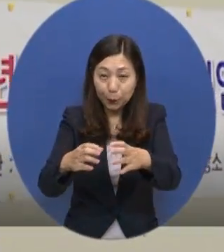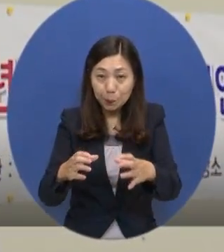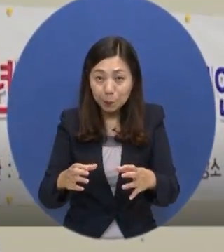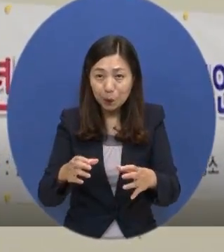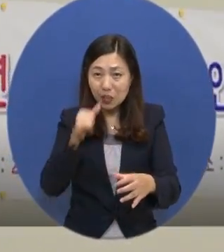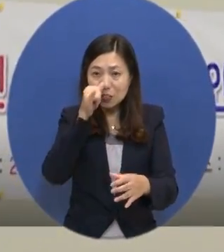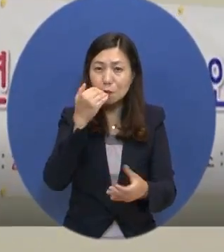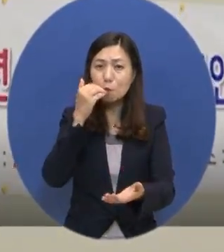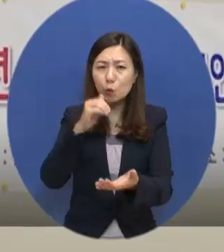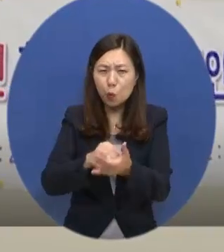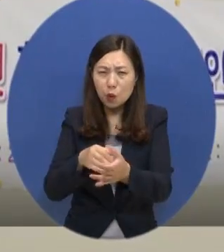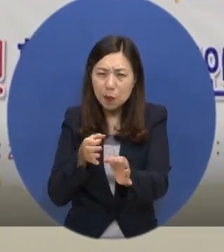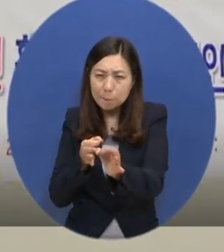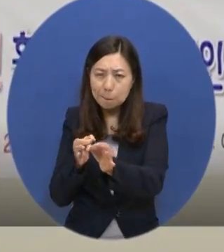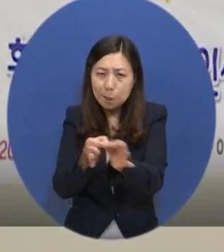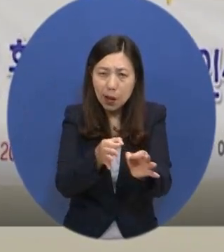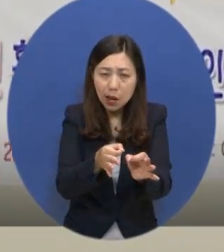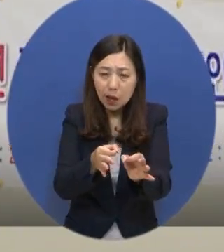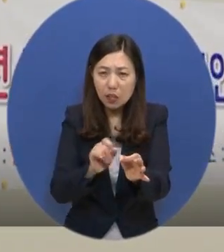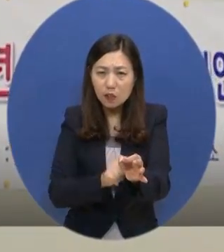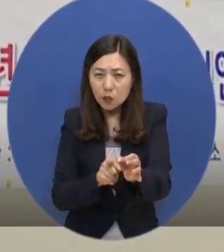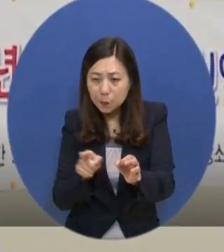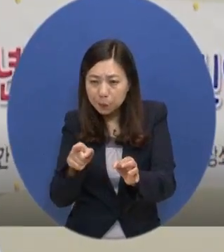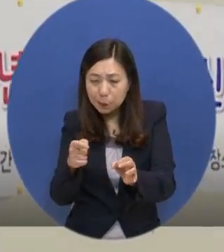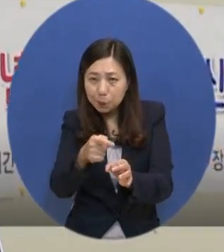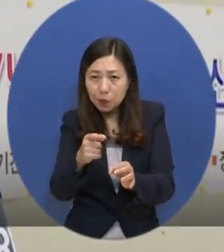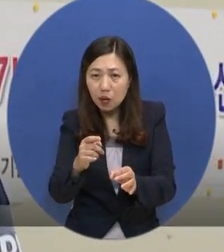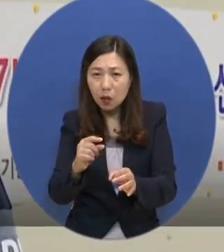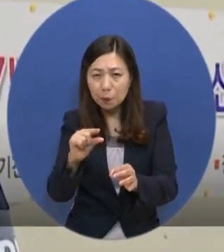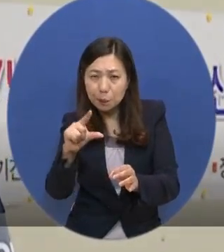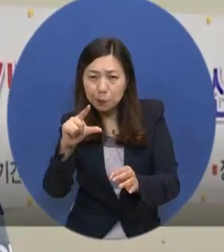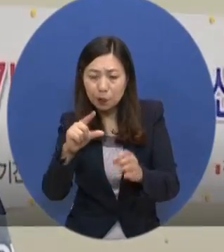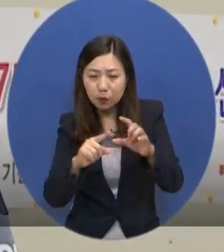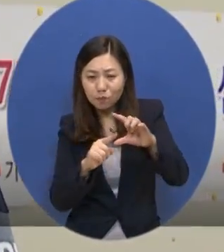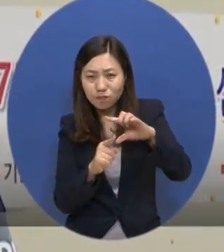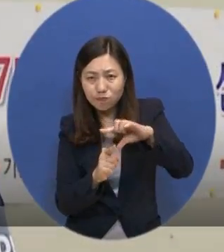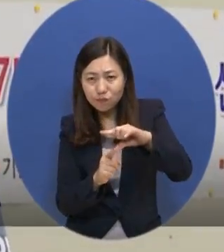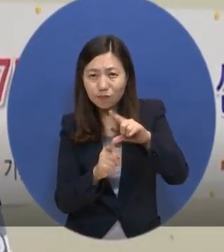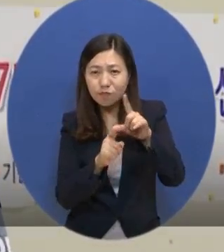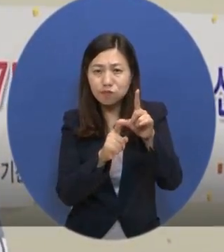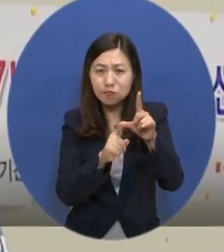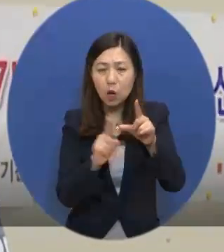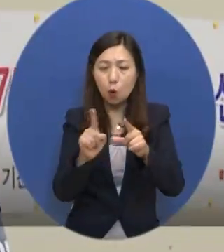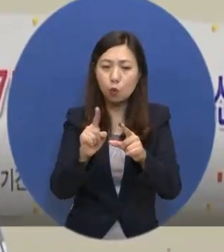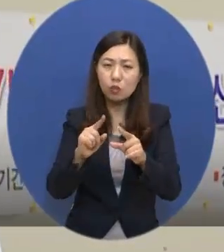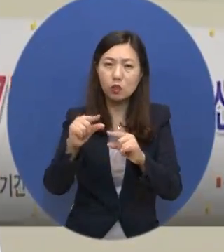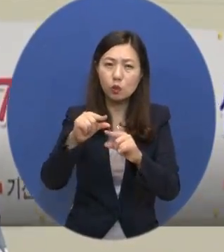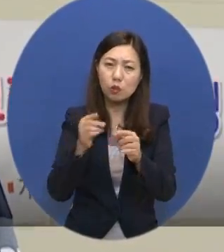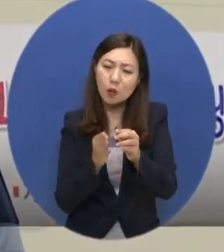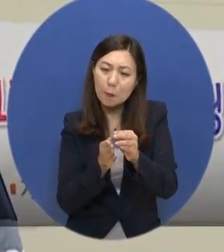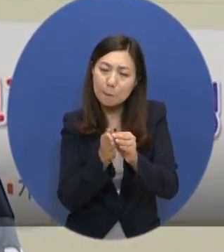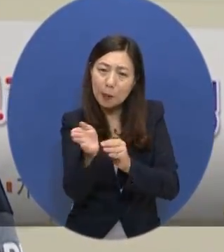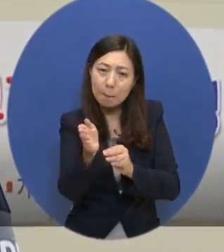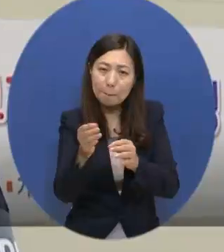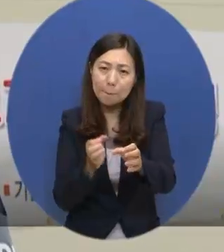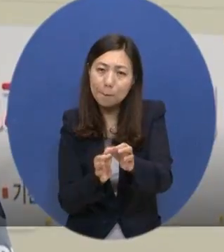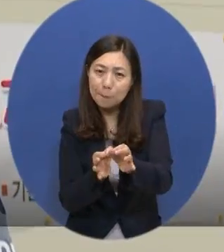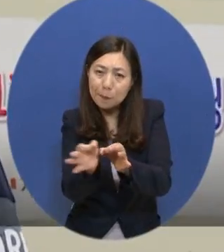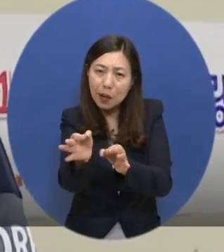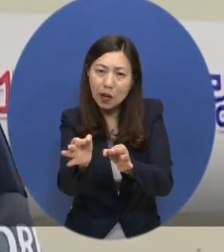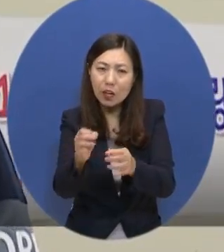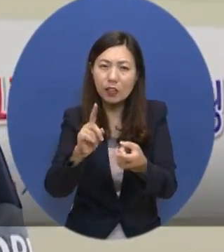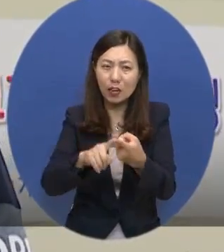움직이는 각도에 대해서 연습을 하는데요. 어느 정도 두께로 스톤이 맞았을 때 얼마만큼 움직이고 또